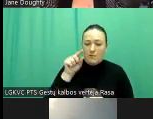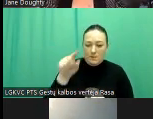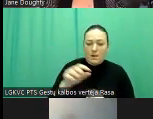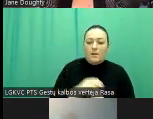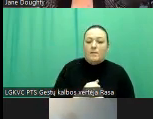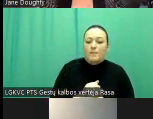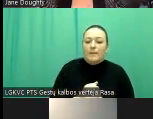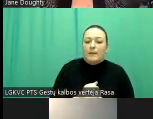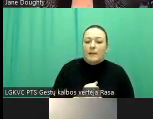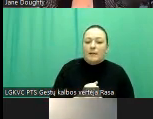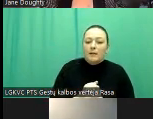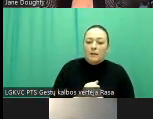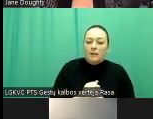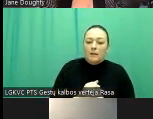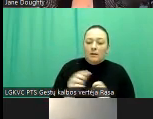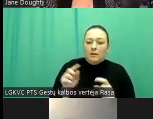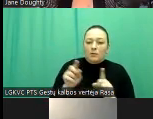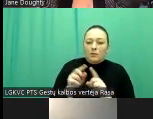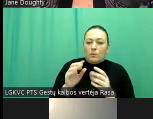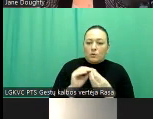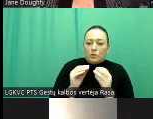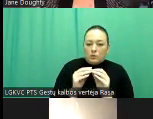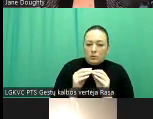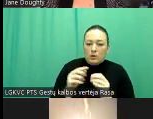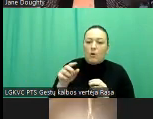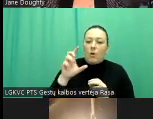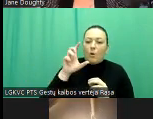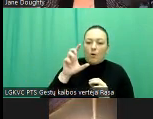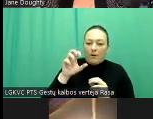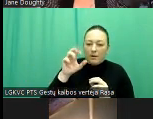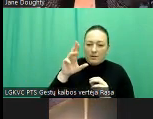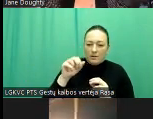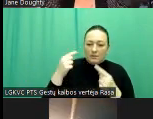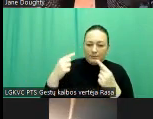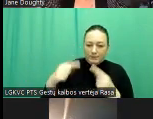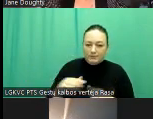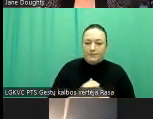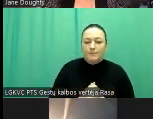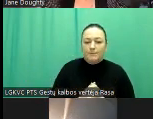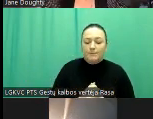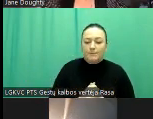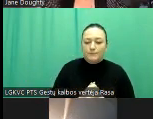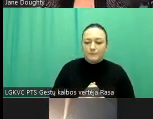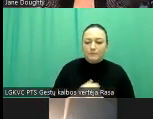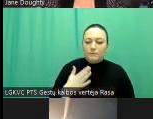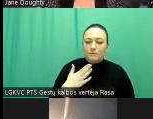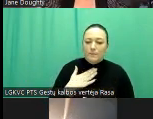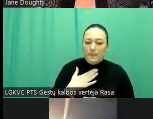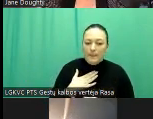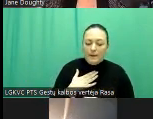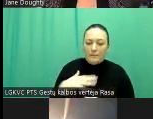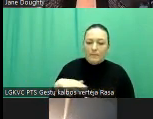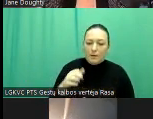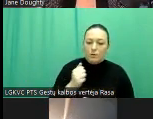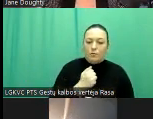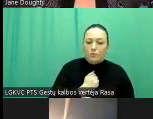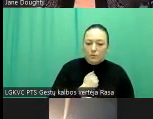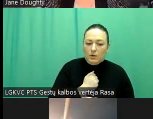kita Džein toje pačioje sutartyje, o Krisas lygiai grečiai. Ir mes tikrai